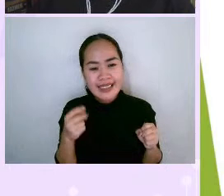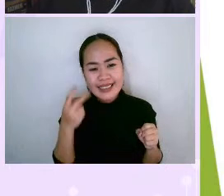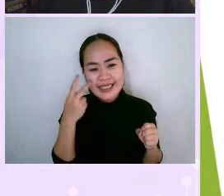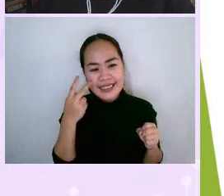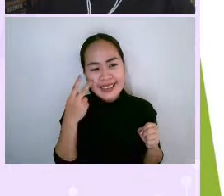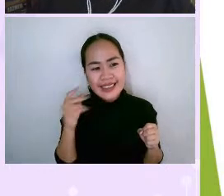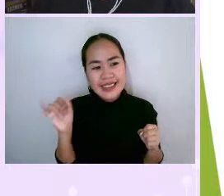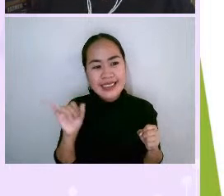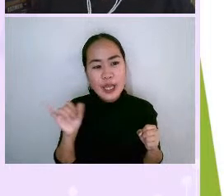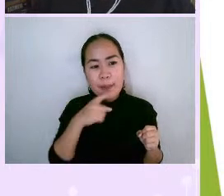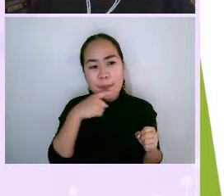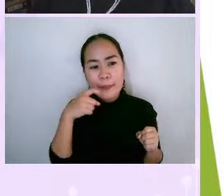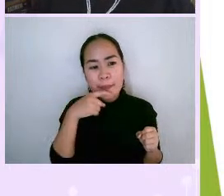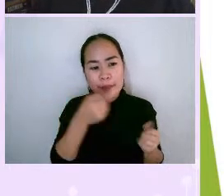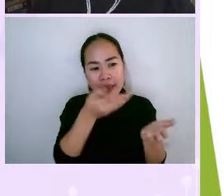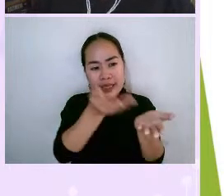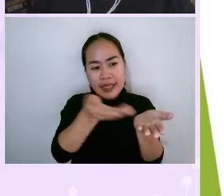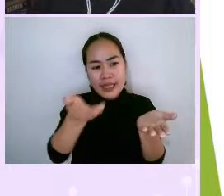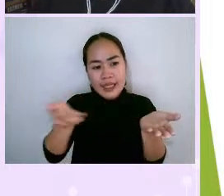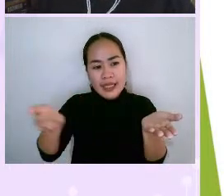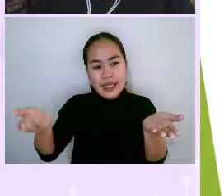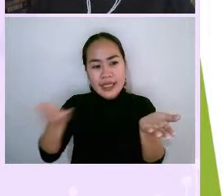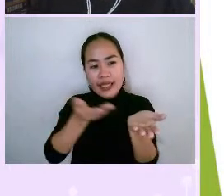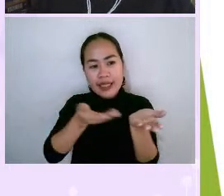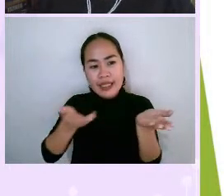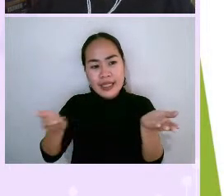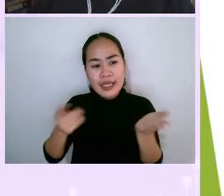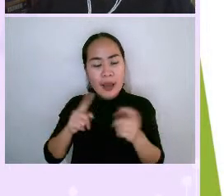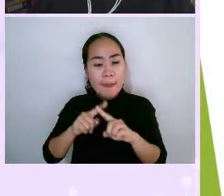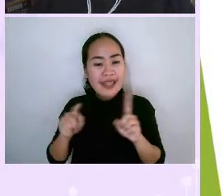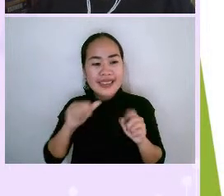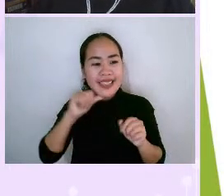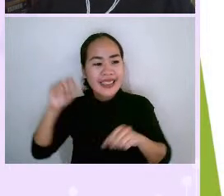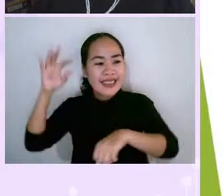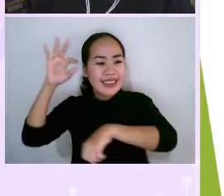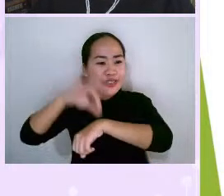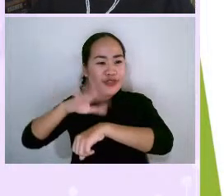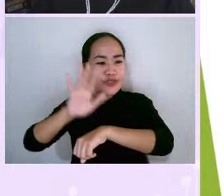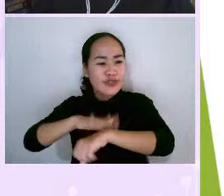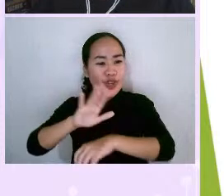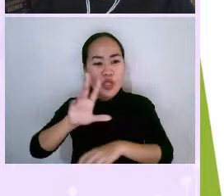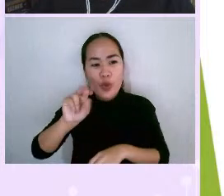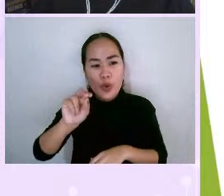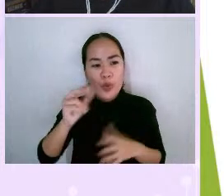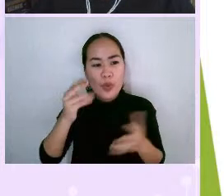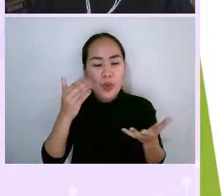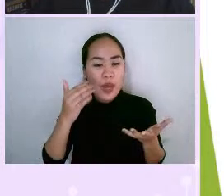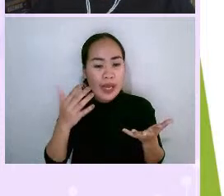siya lalangawin at mas mabilis din po ang pagda-dry. So,